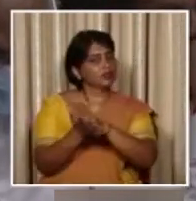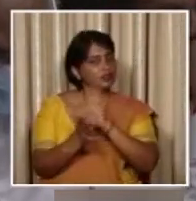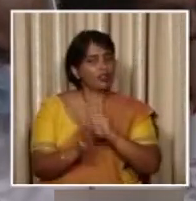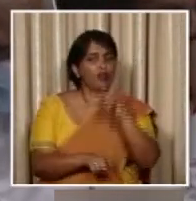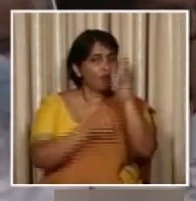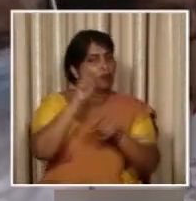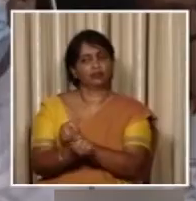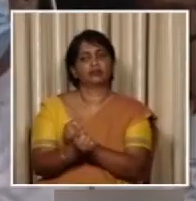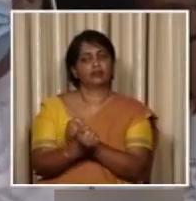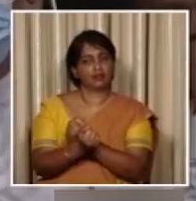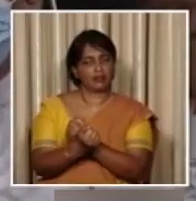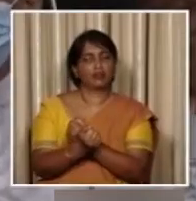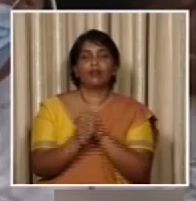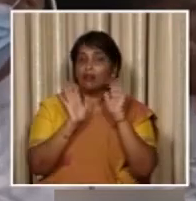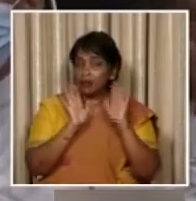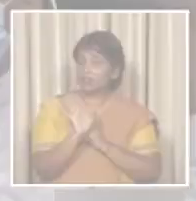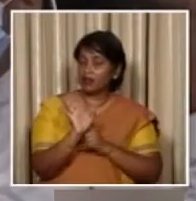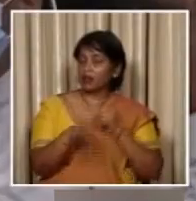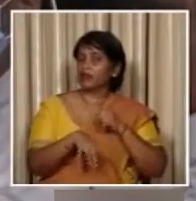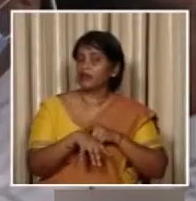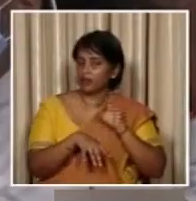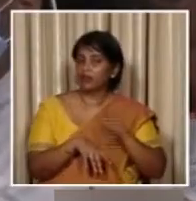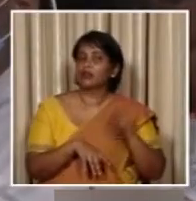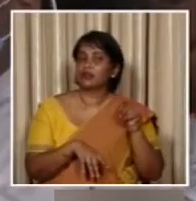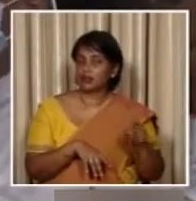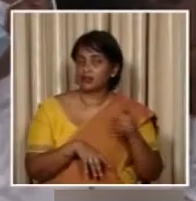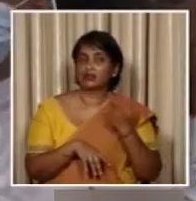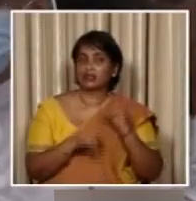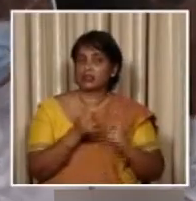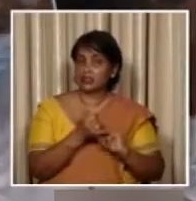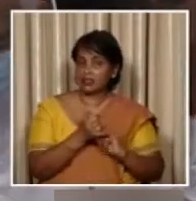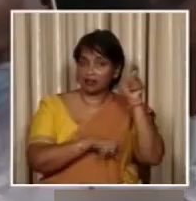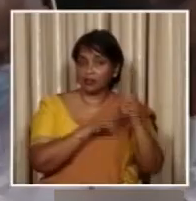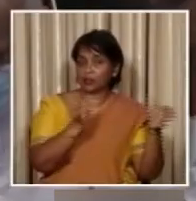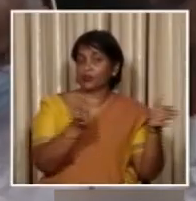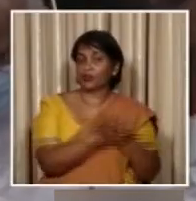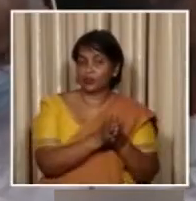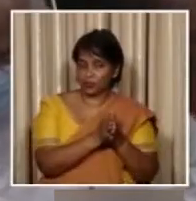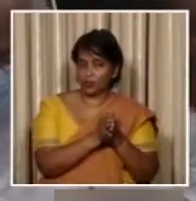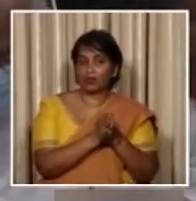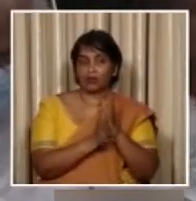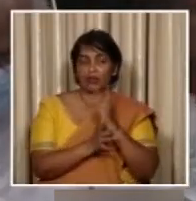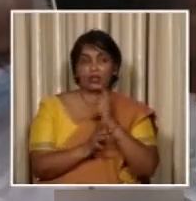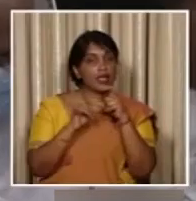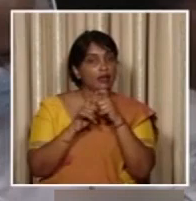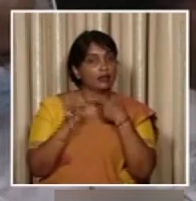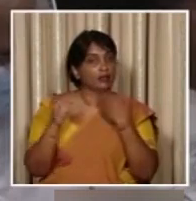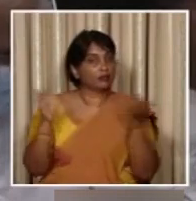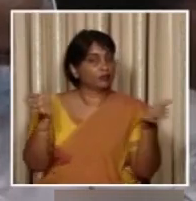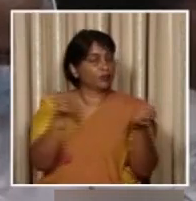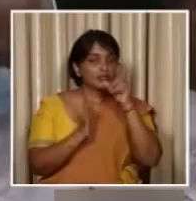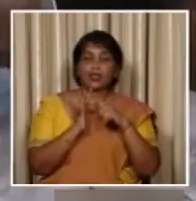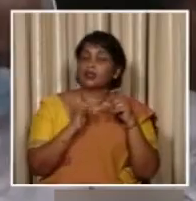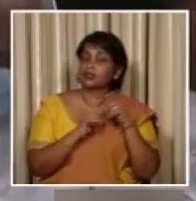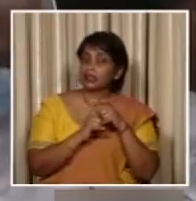පුද්ගලයන් අත්අඩංගුවට අරන් තියෙනවා නමුත් හැම වෙලාවෙම මේ සහරාන් සහ පිරිස එක්ක බුද්ධිංශ සම්බන්ධ වෙනකොට